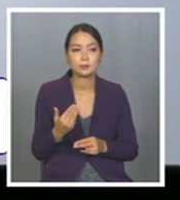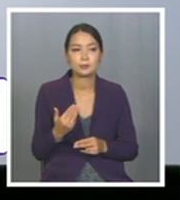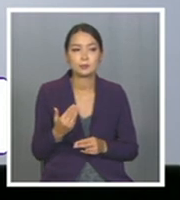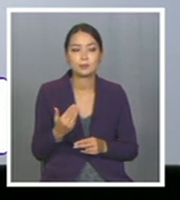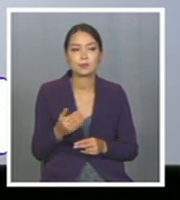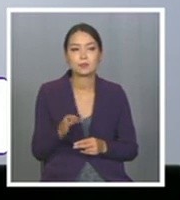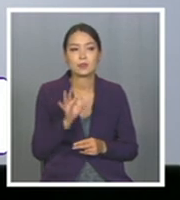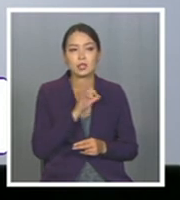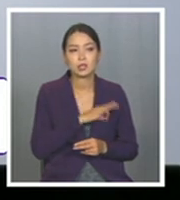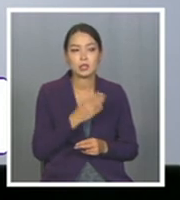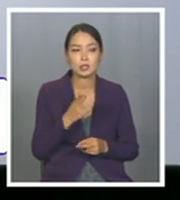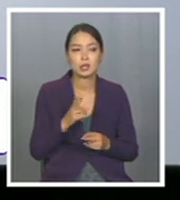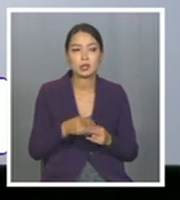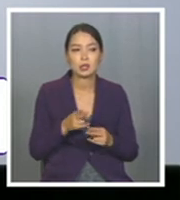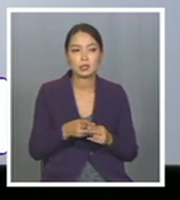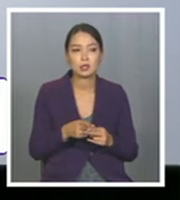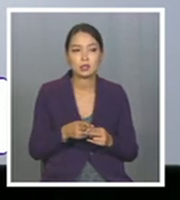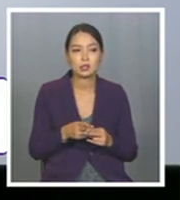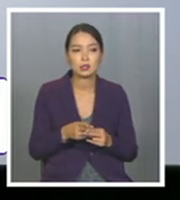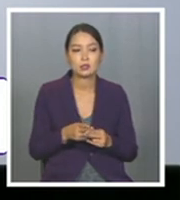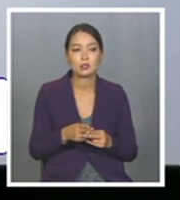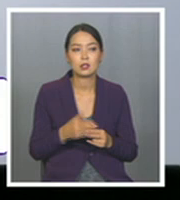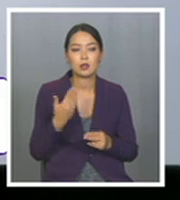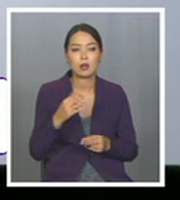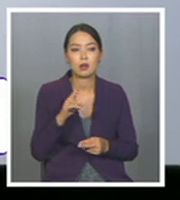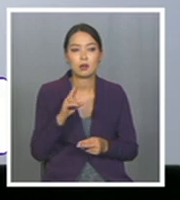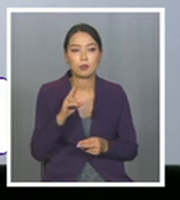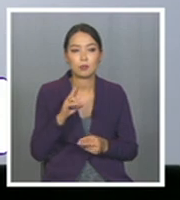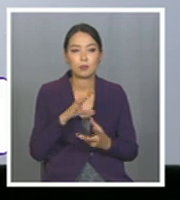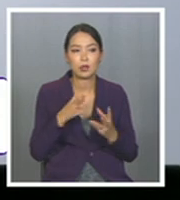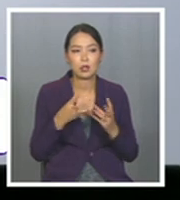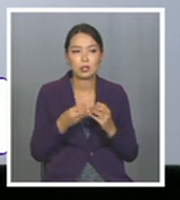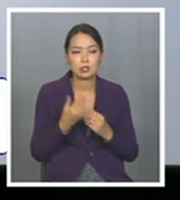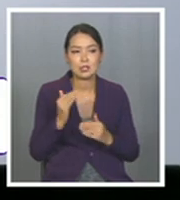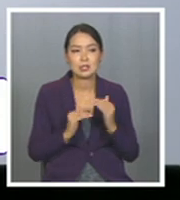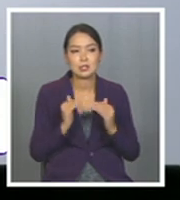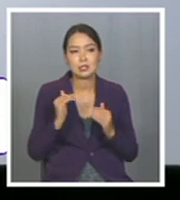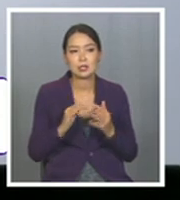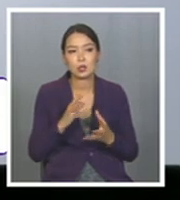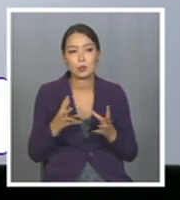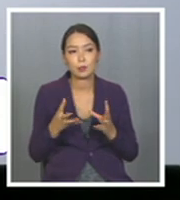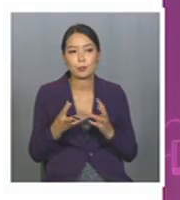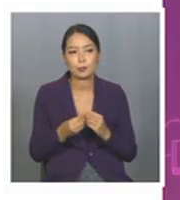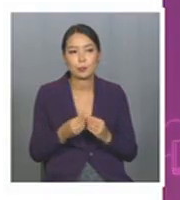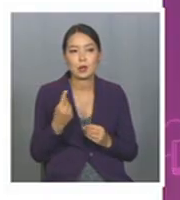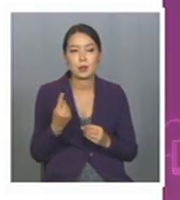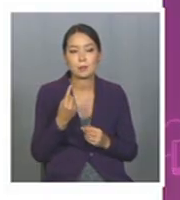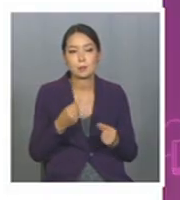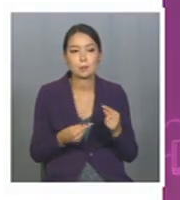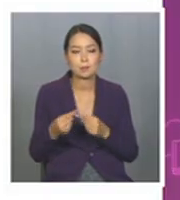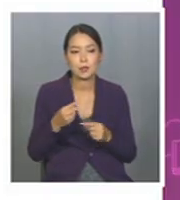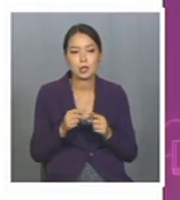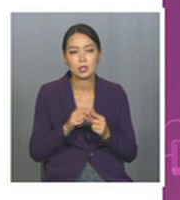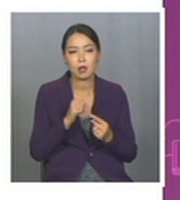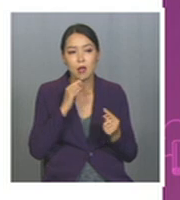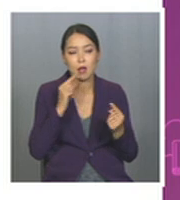сиымдылық кедергіде, яғни конденсаторға түсетін кернеу мен катушкаға түсетін кернеудің бір-біріне қарама-қарсы екенін анықтап